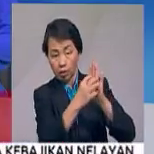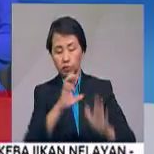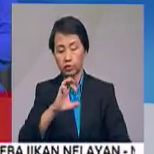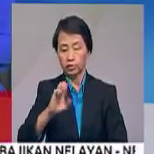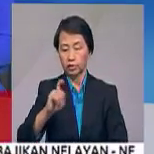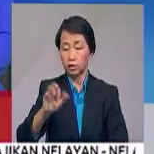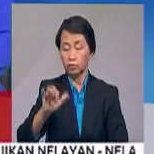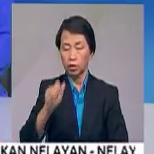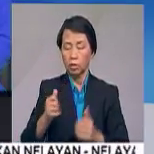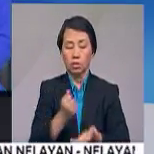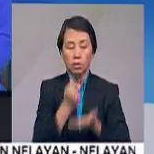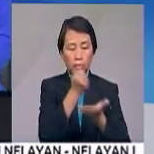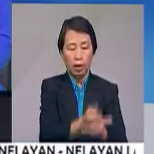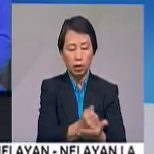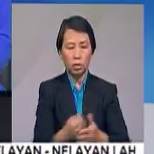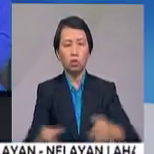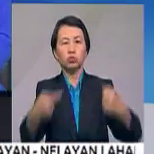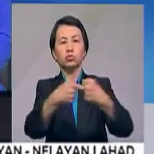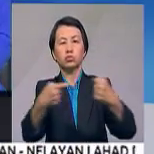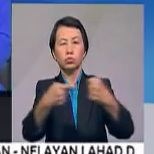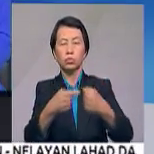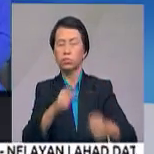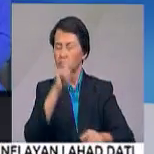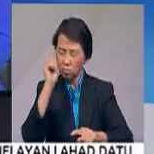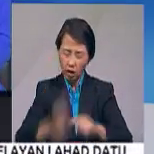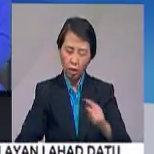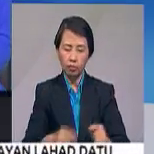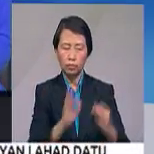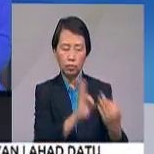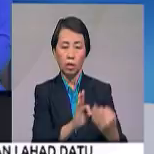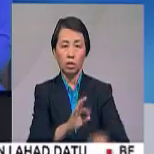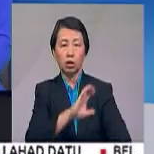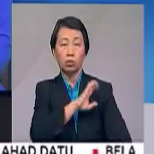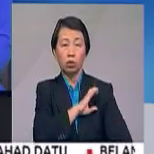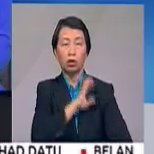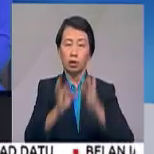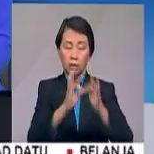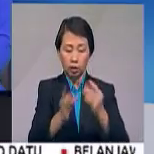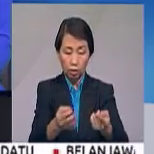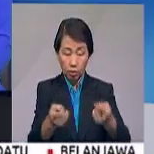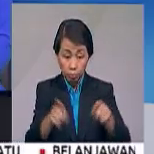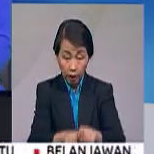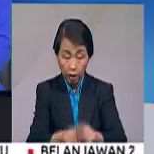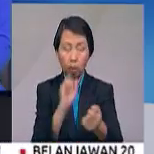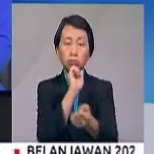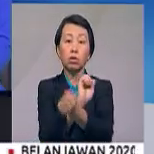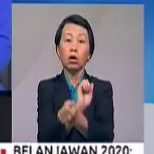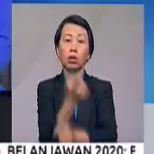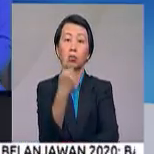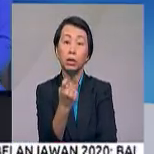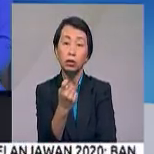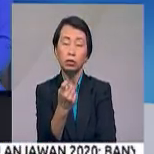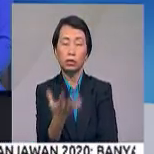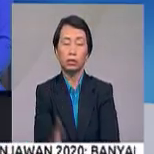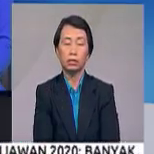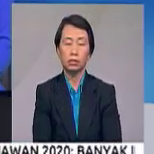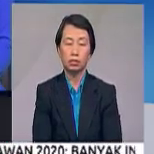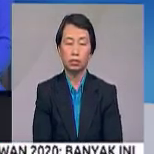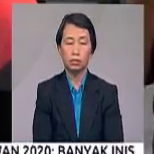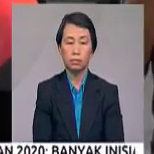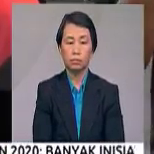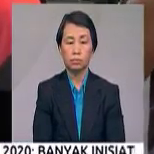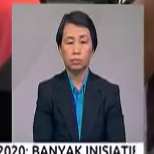membantu mengelakkan tuduhan yang tidak sepatutnya terhadap polis sekiranya berlaku kematian tahanan.